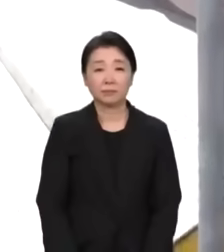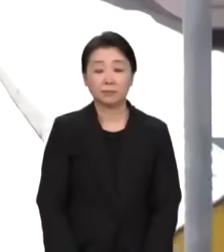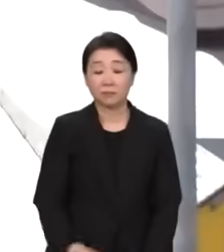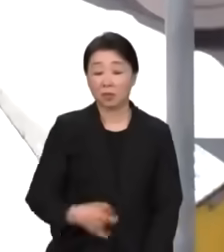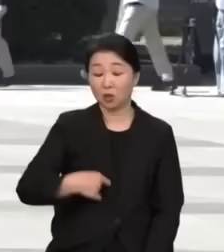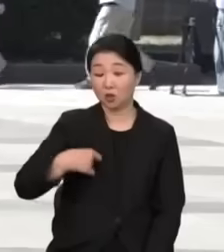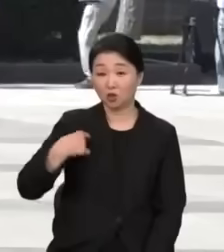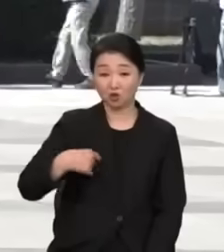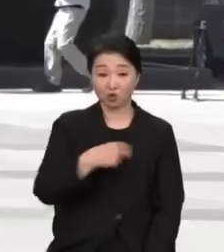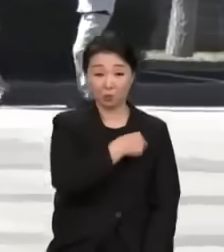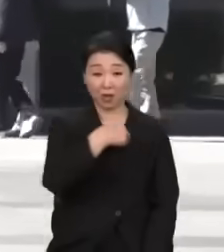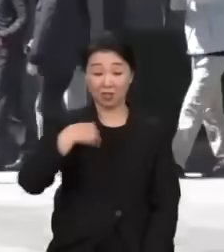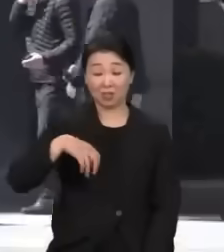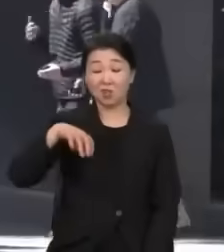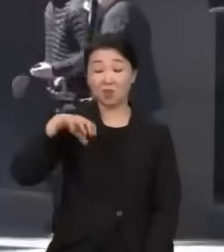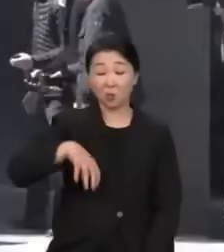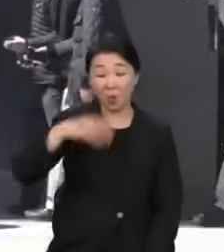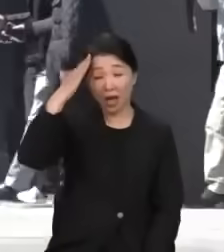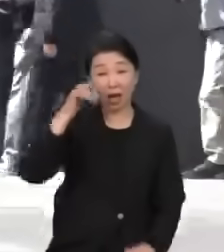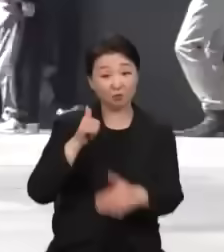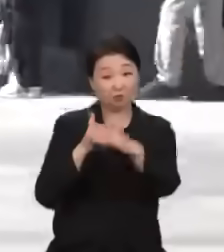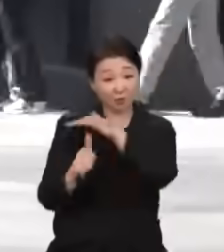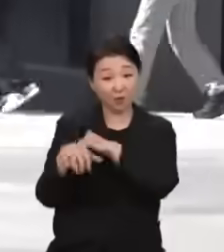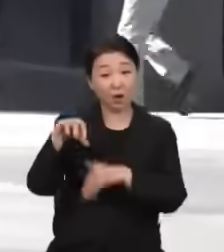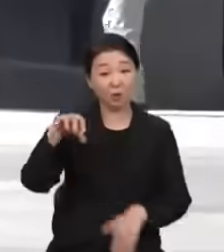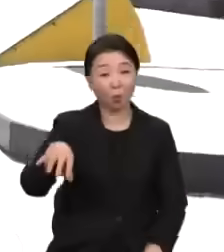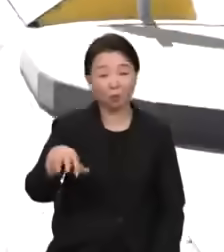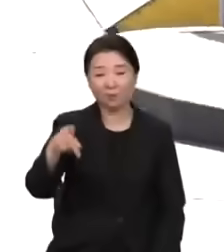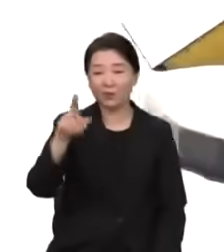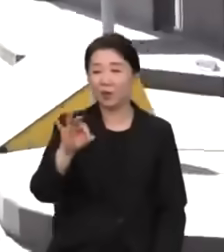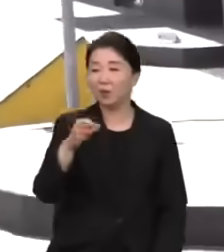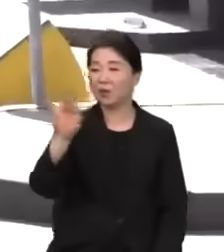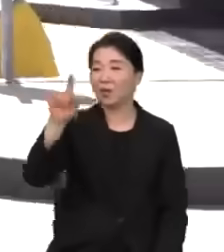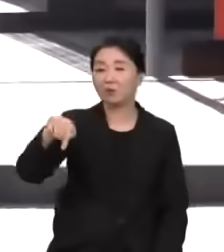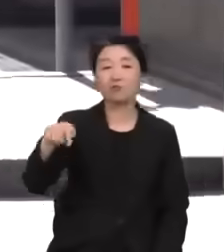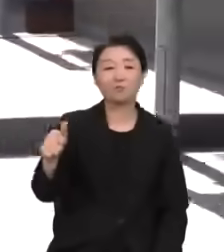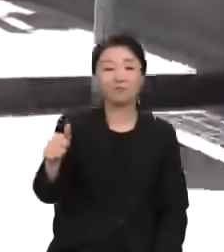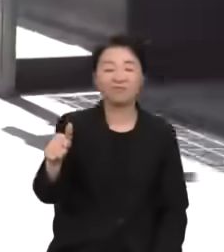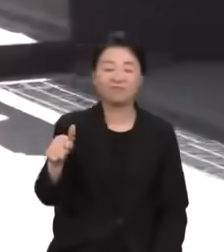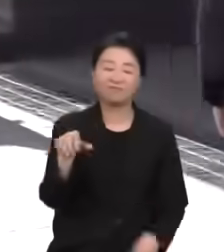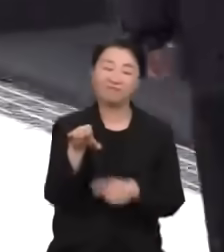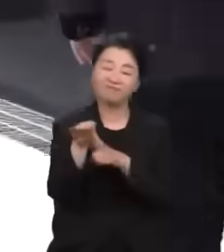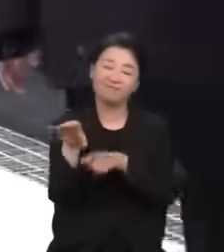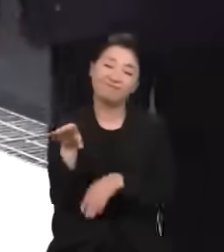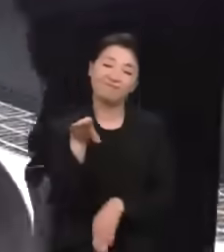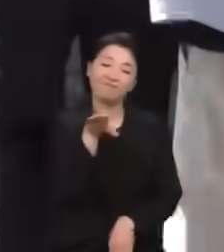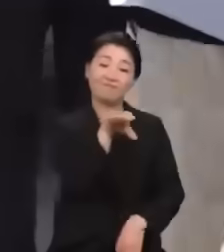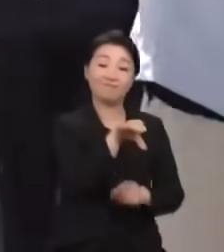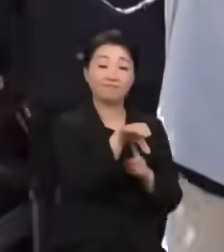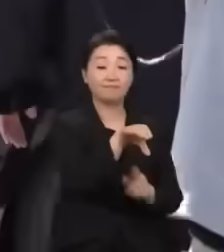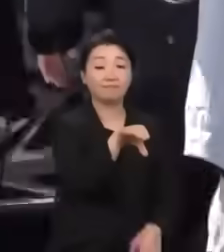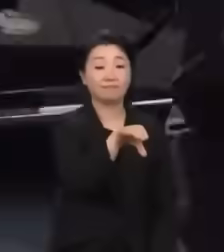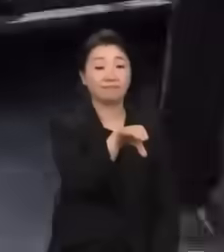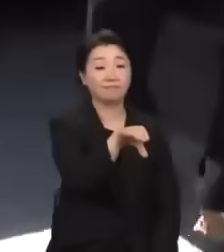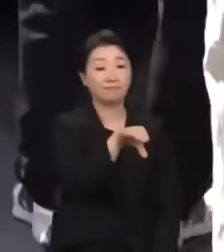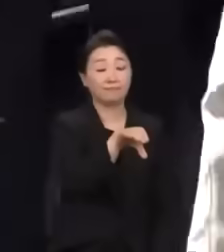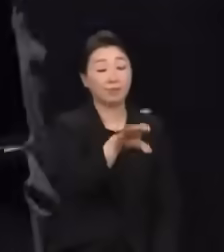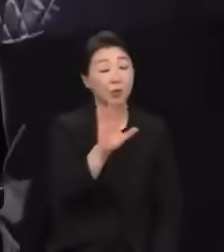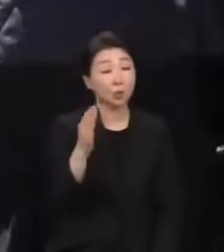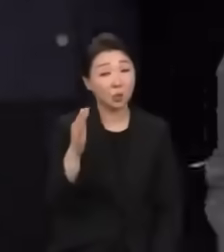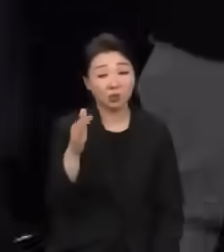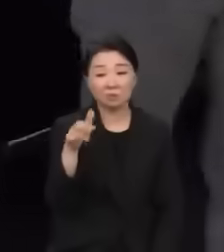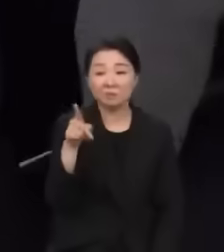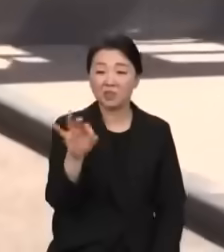중국 베이징에 위치한 주중국 한국대사관, 정재호 주중 한국대사가 탄 차량이 밖으로 향합니다. 최근 정